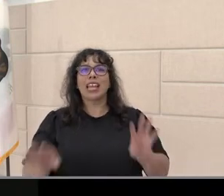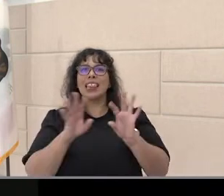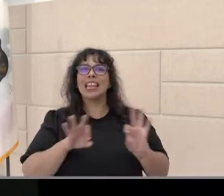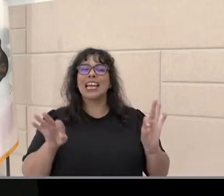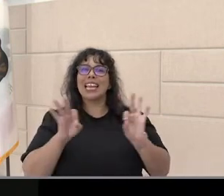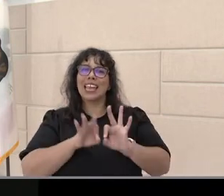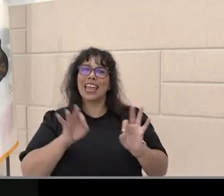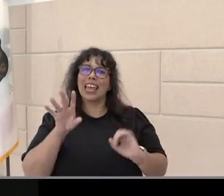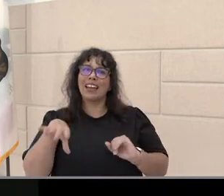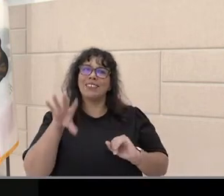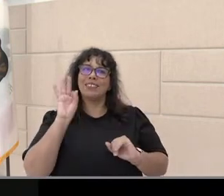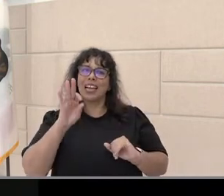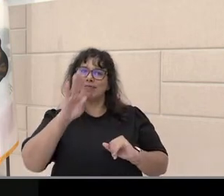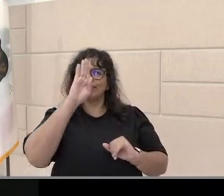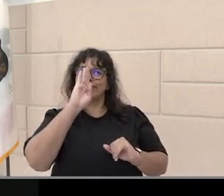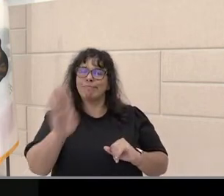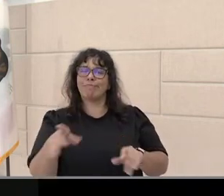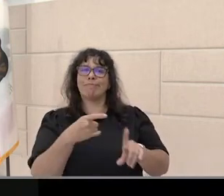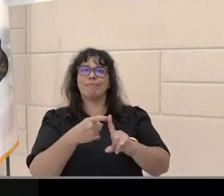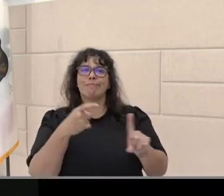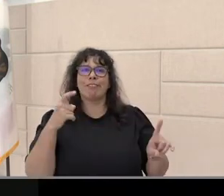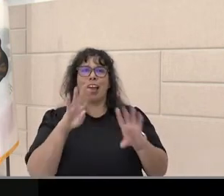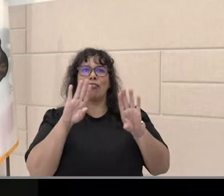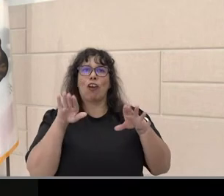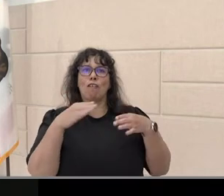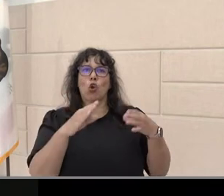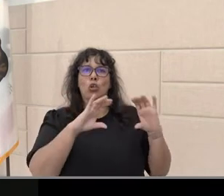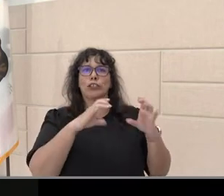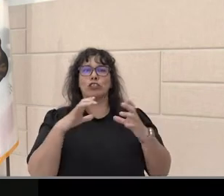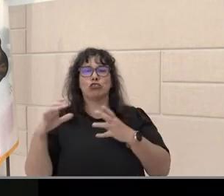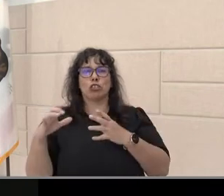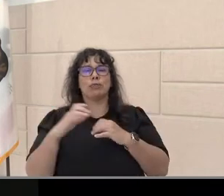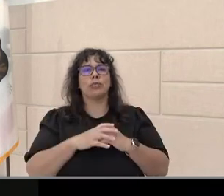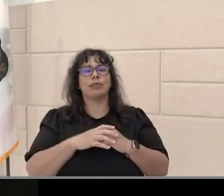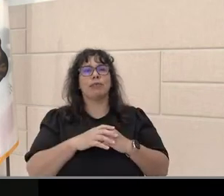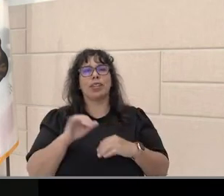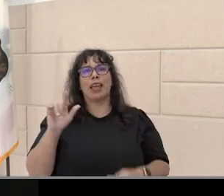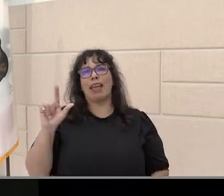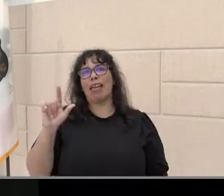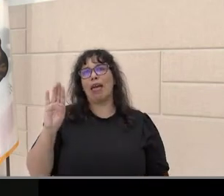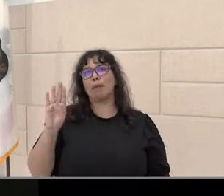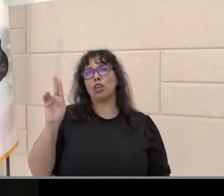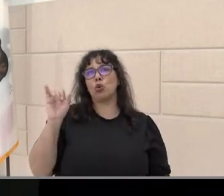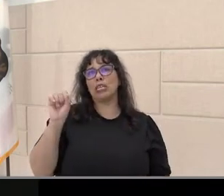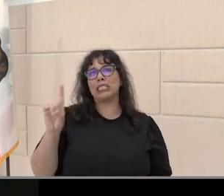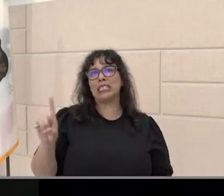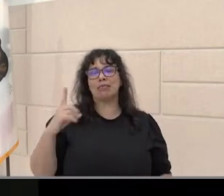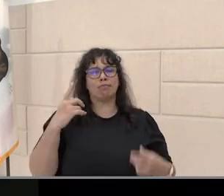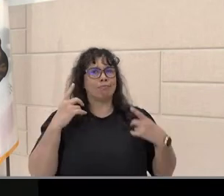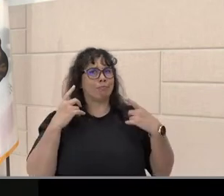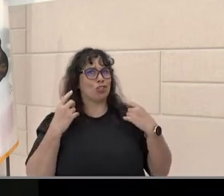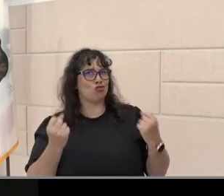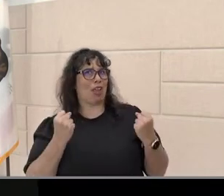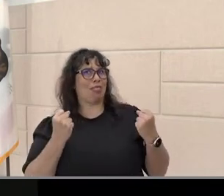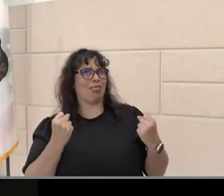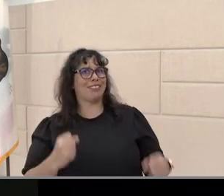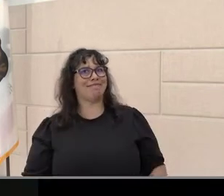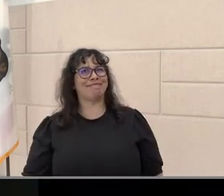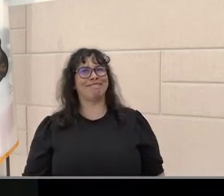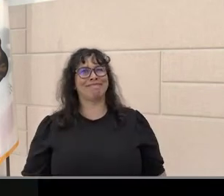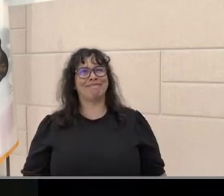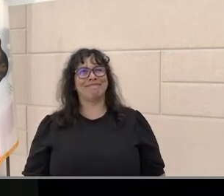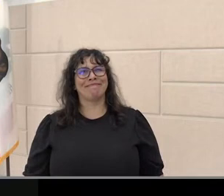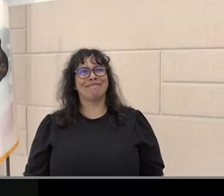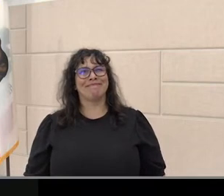អព្ភដែលយើងបានរកឃើញគឺបានទទួលមកពីក្រមនិយាយពីចំណុចខ្លាំងរប